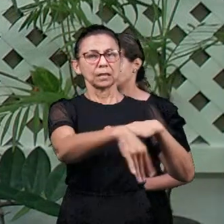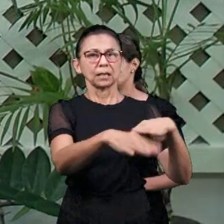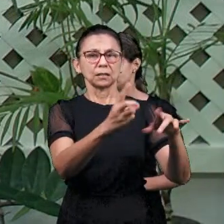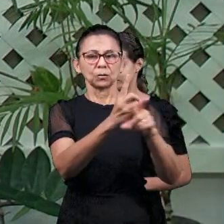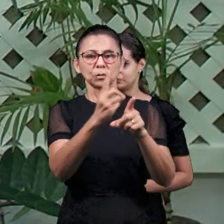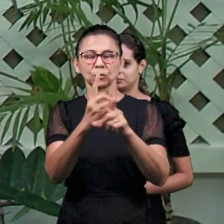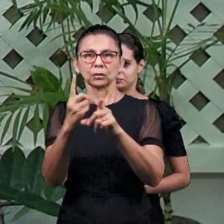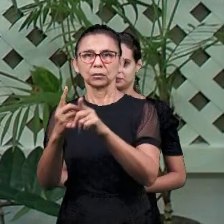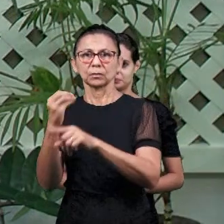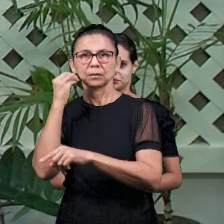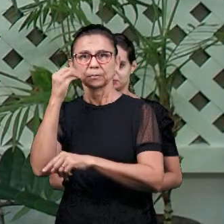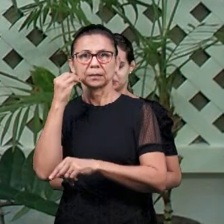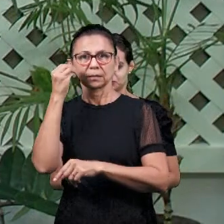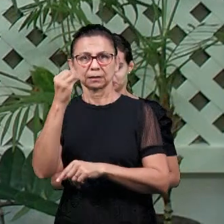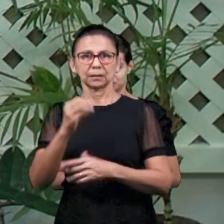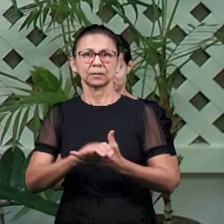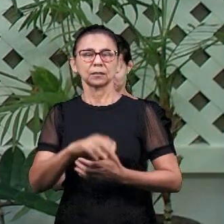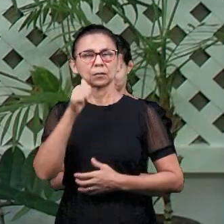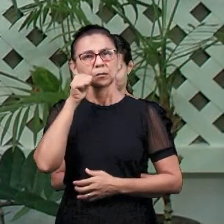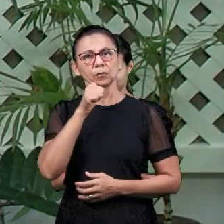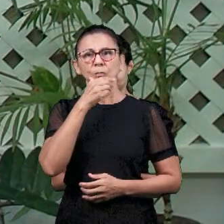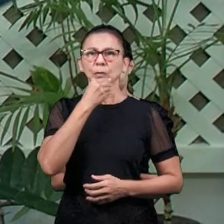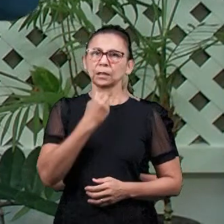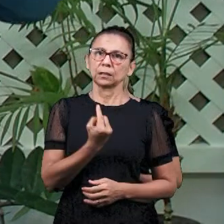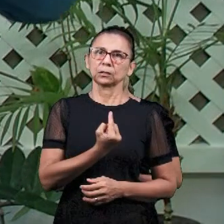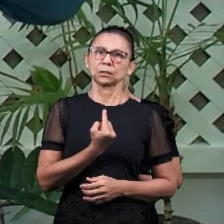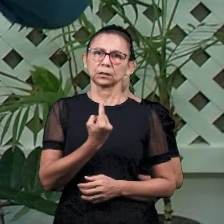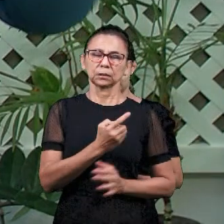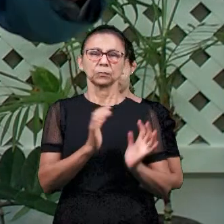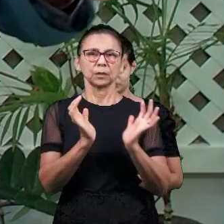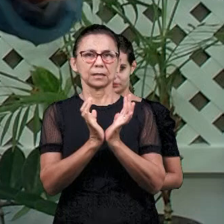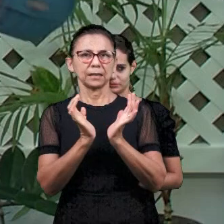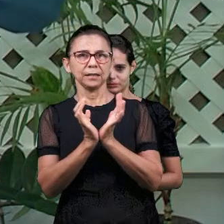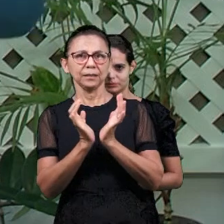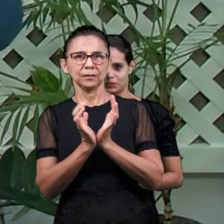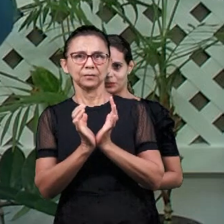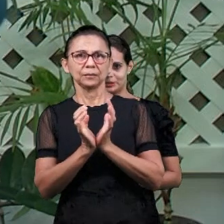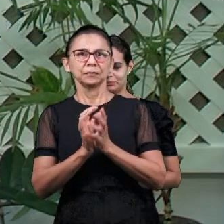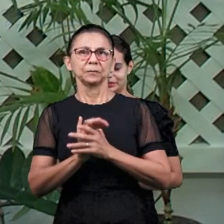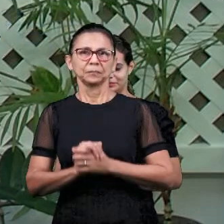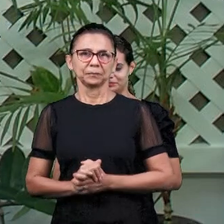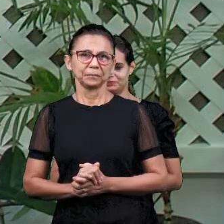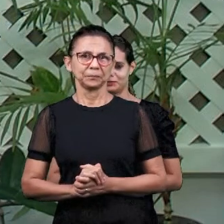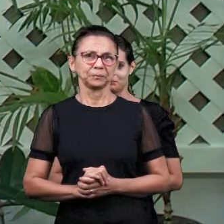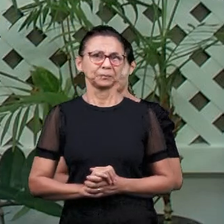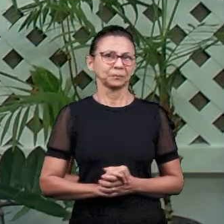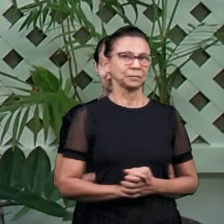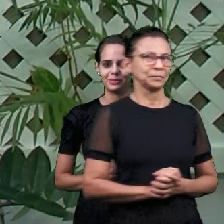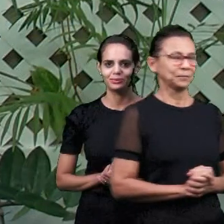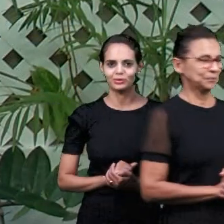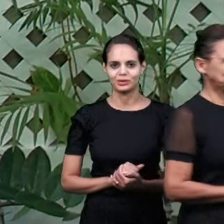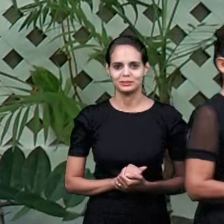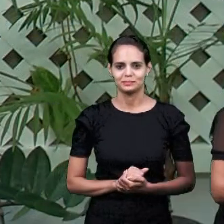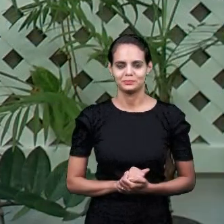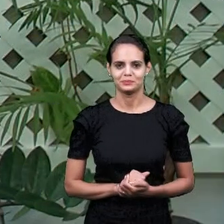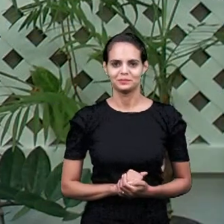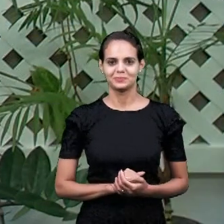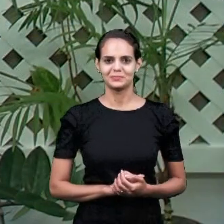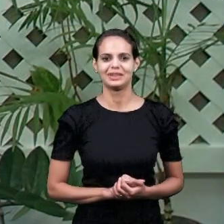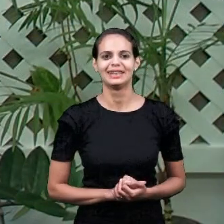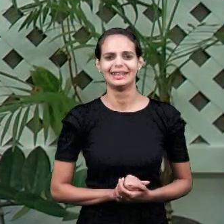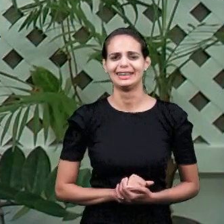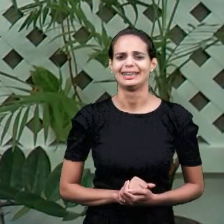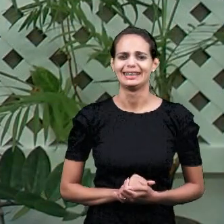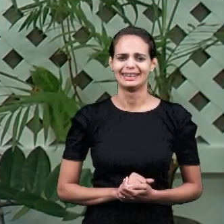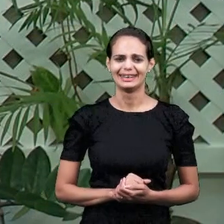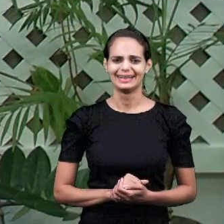des groupes, des foules, et sa parole, le sens de sa parole, qui est important pour l'Église à